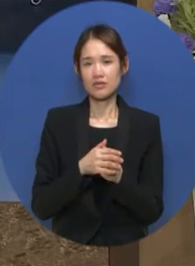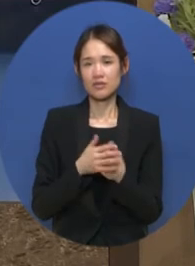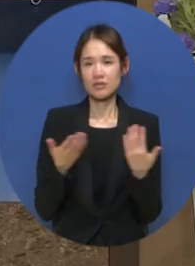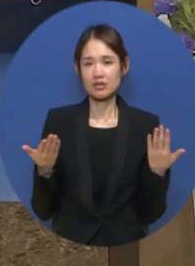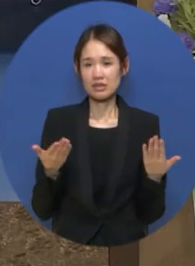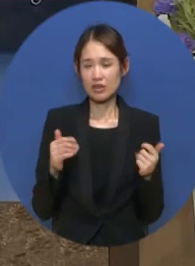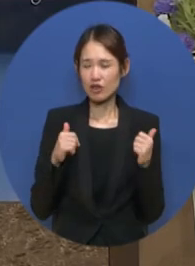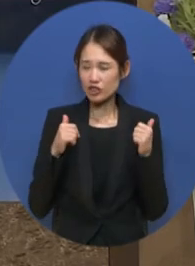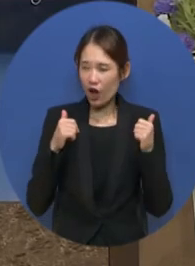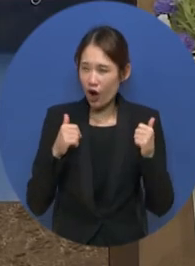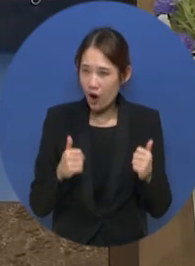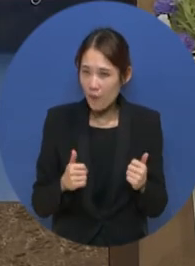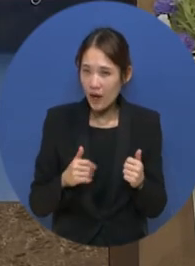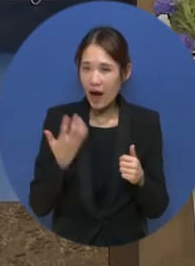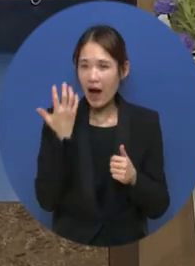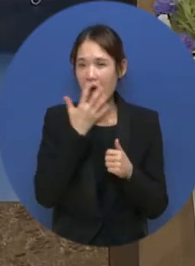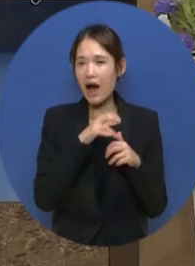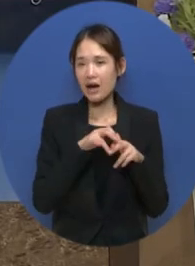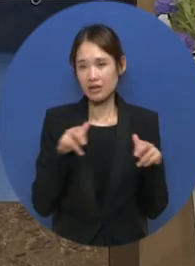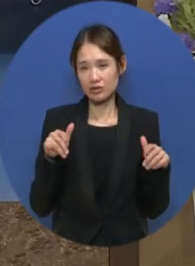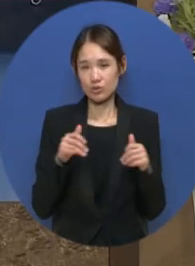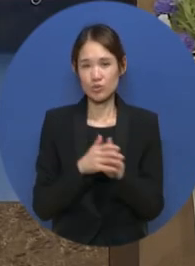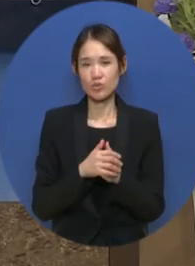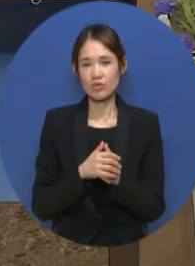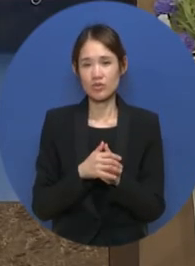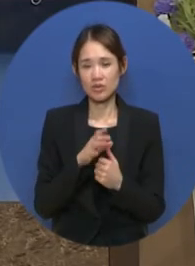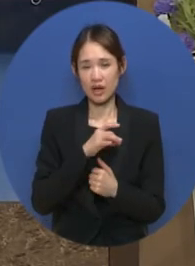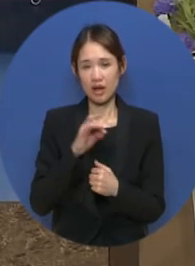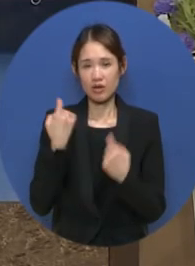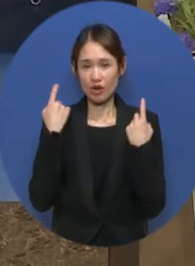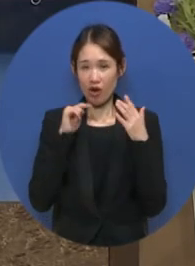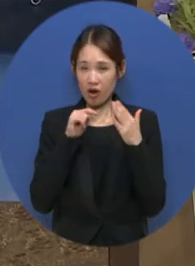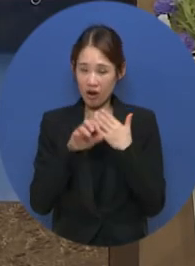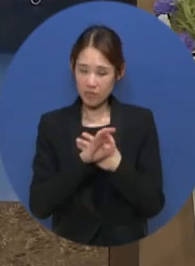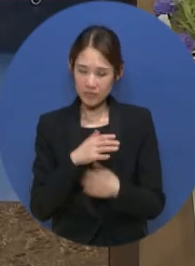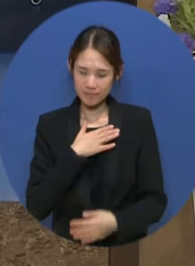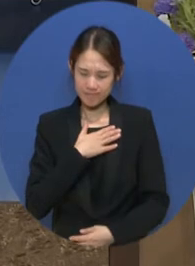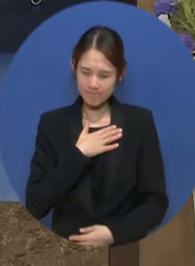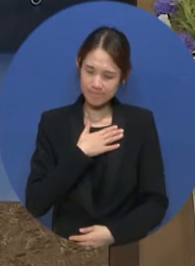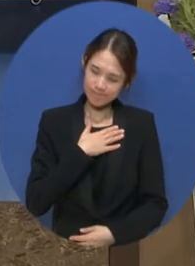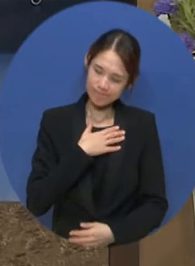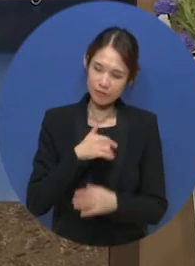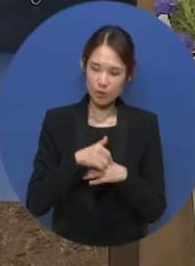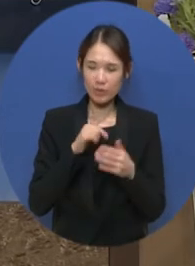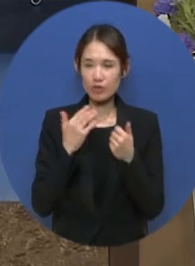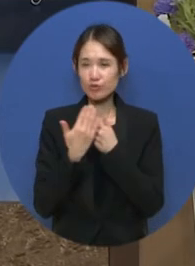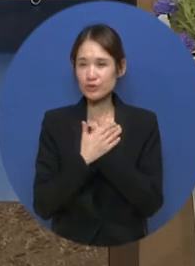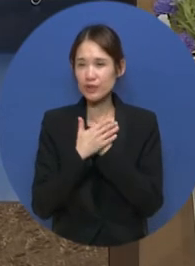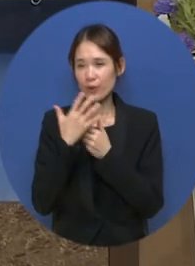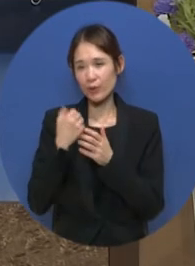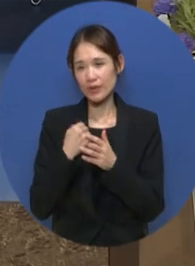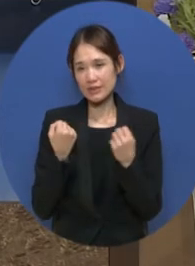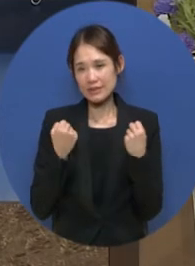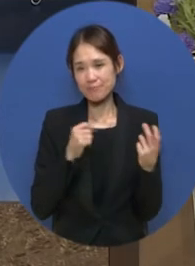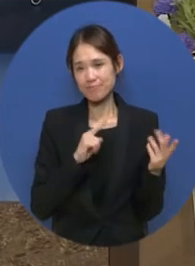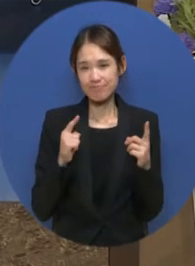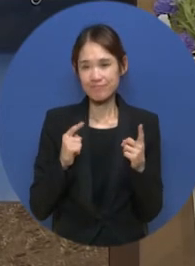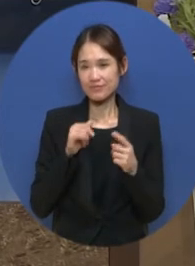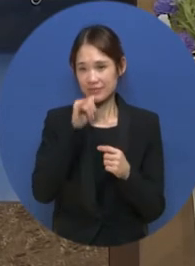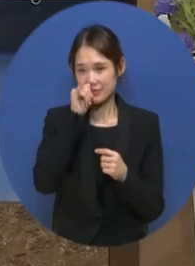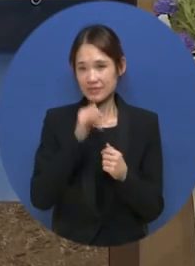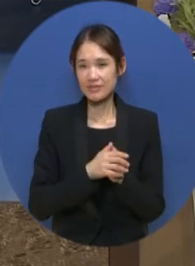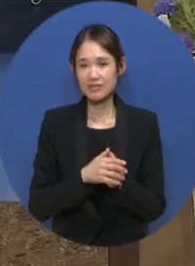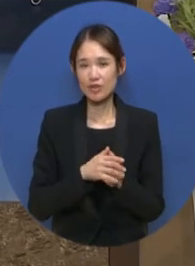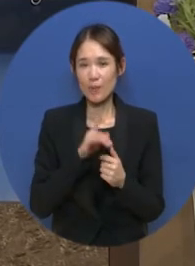우리의 일을 열심히 하는 그 이번이 네 개 도 가끔 여행을 가면 꽤 큰 마음의 위로도 없고 또 힘이 되기도 하잖아요 근데